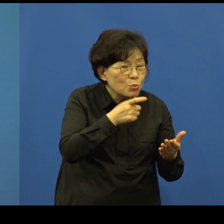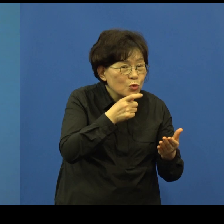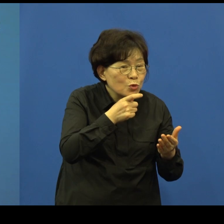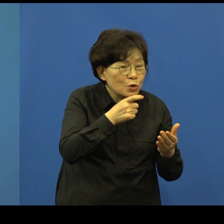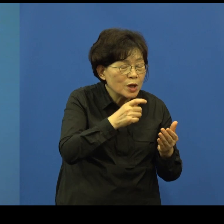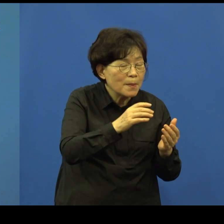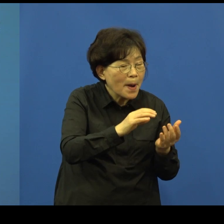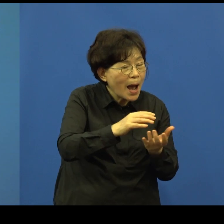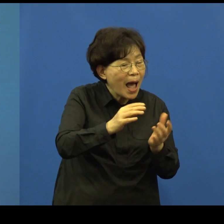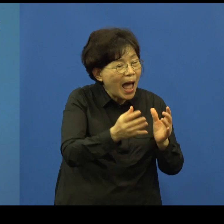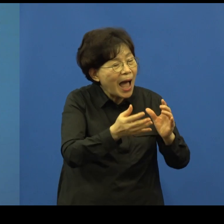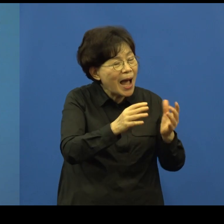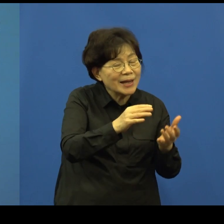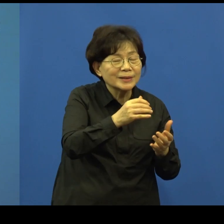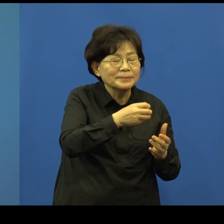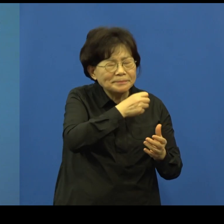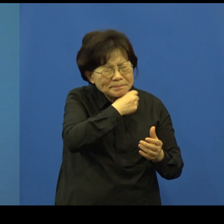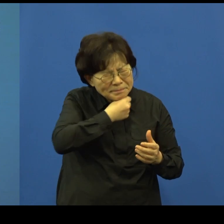육각수가 됐대요.